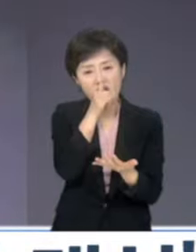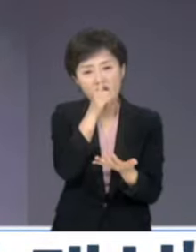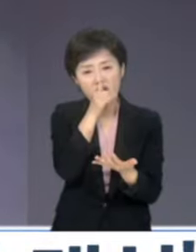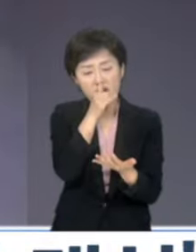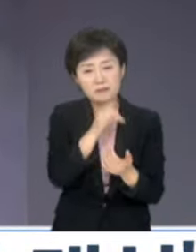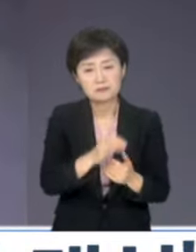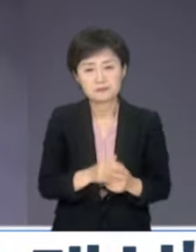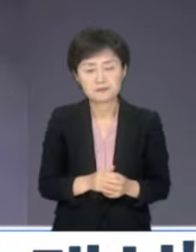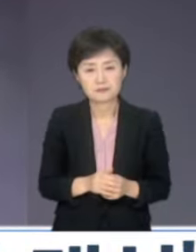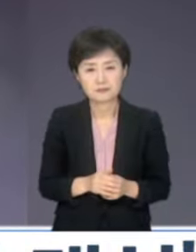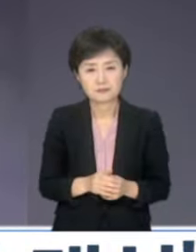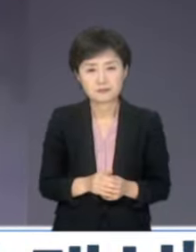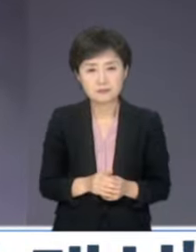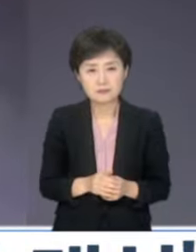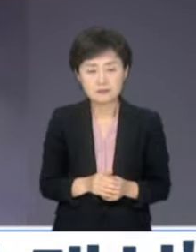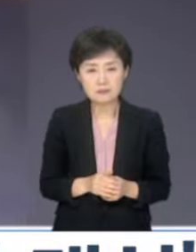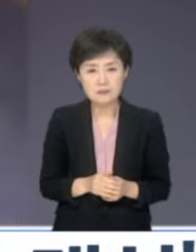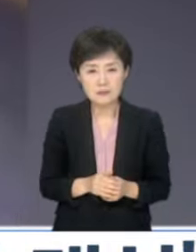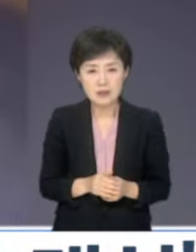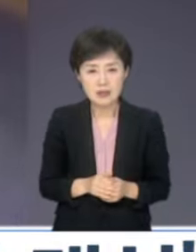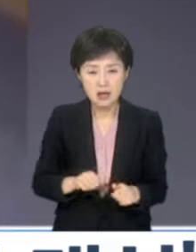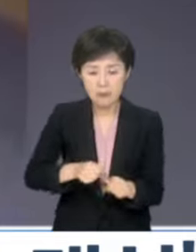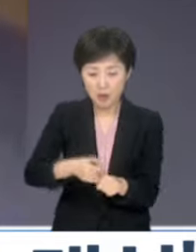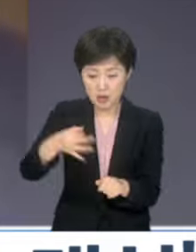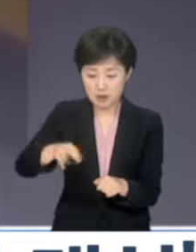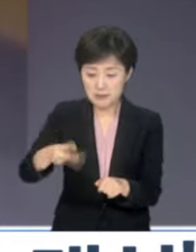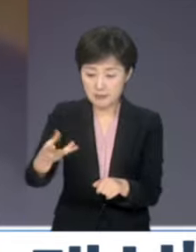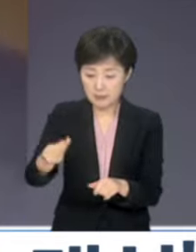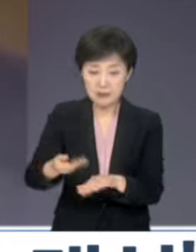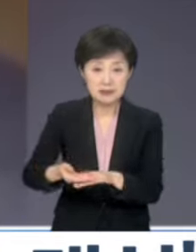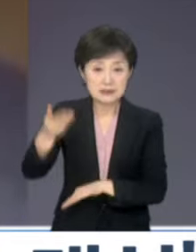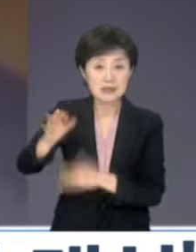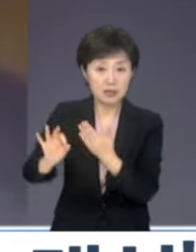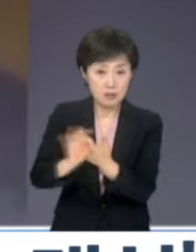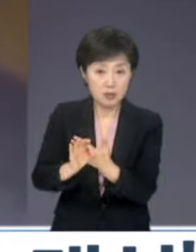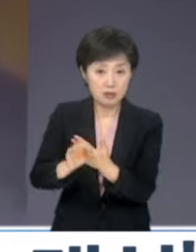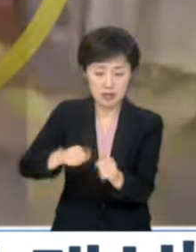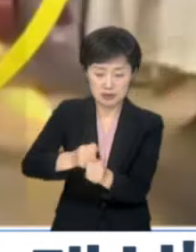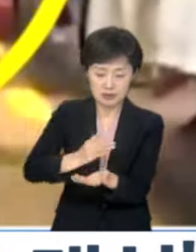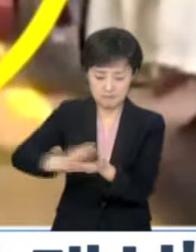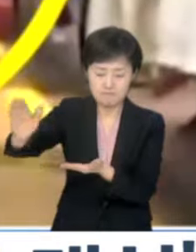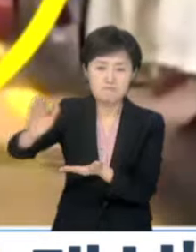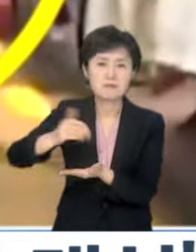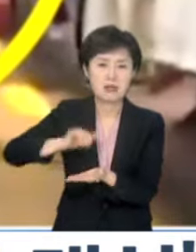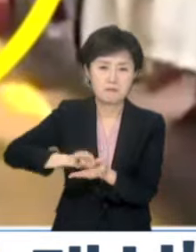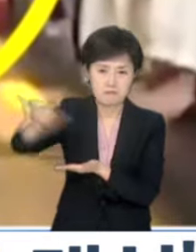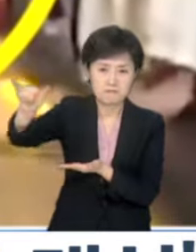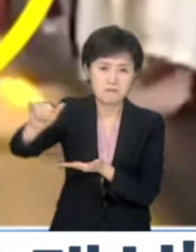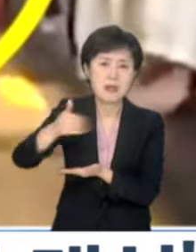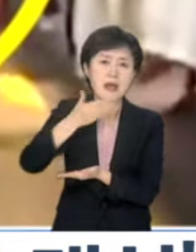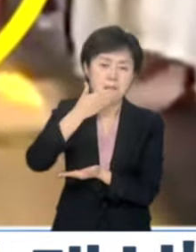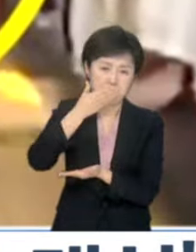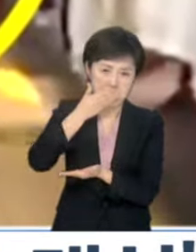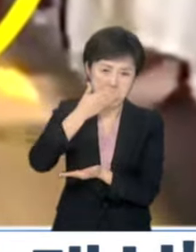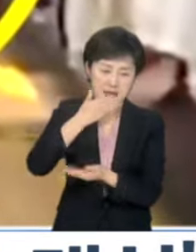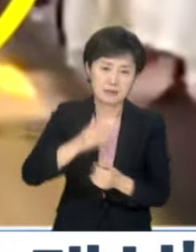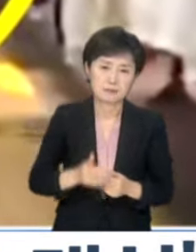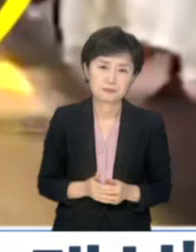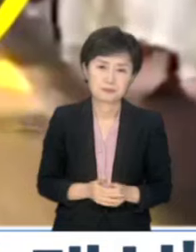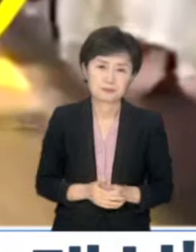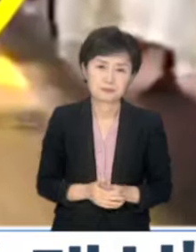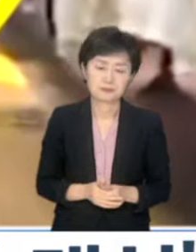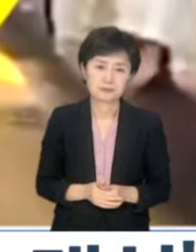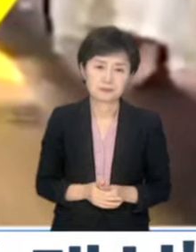이제 딱 이제 가능성이 되는 것은 벌금형 300만 원 이상 정도의 형사 처벌을 받았을 경우에 이제 강제 퇴거